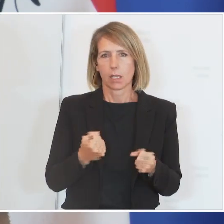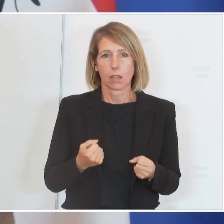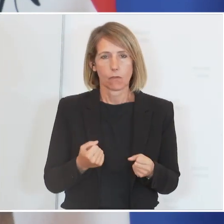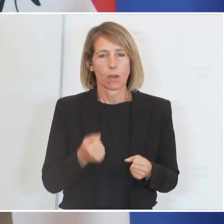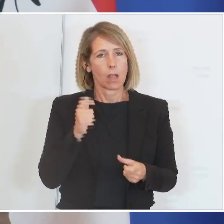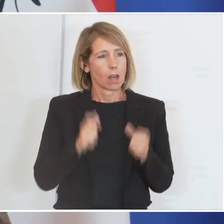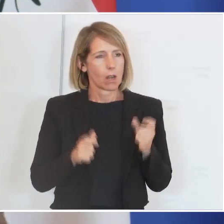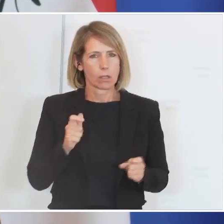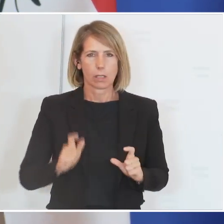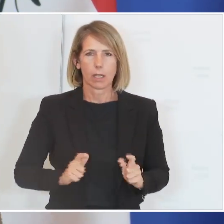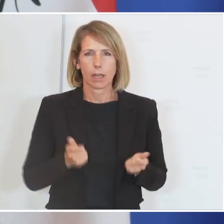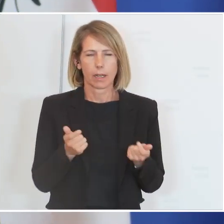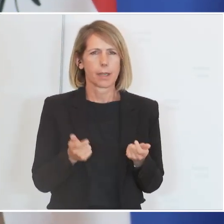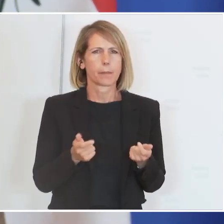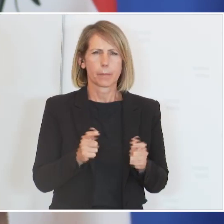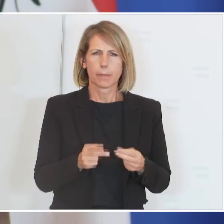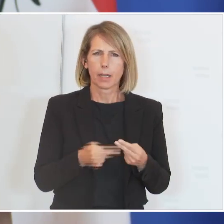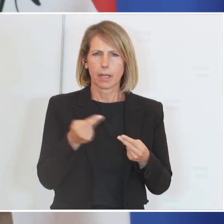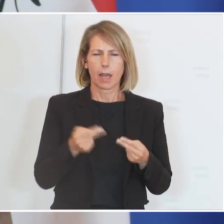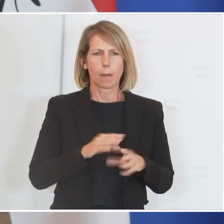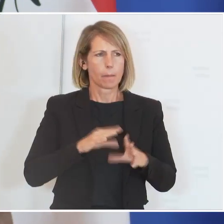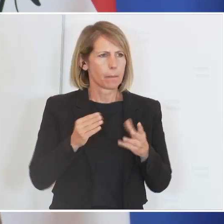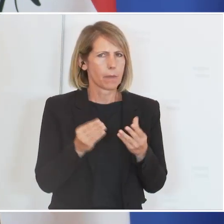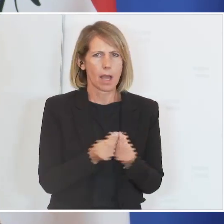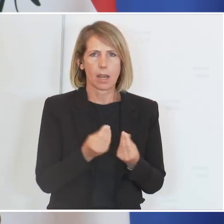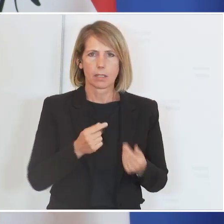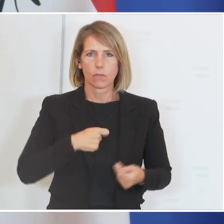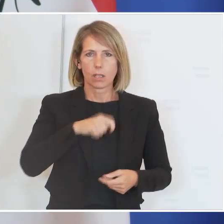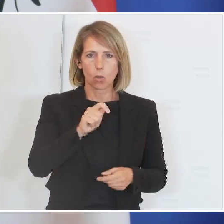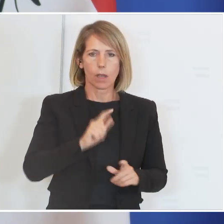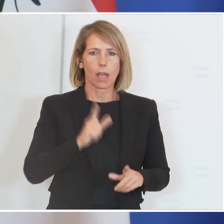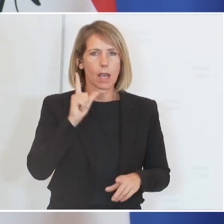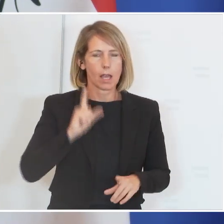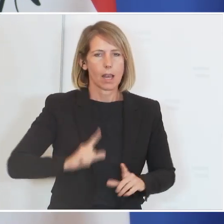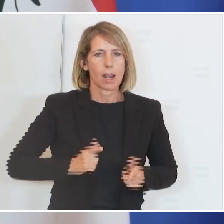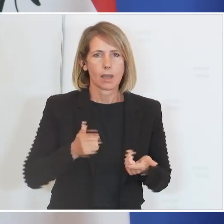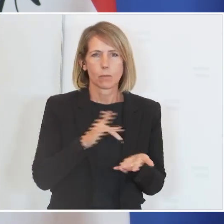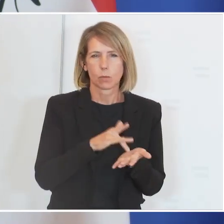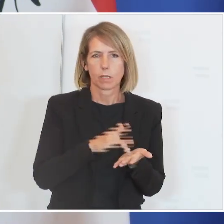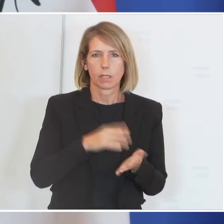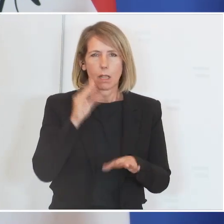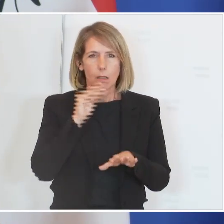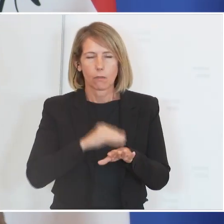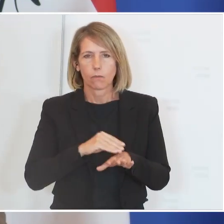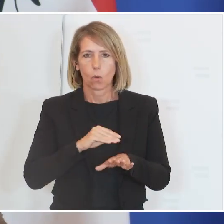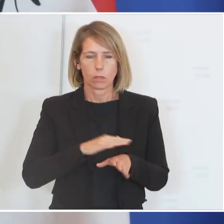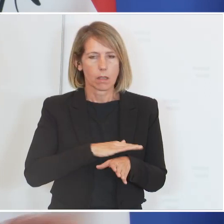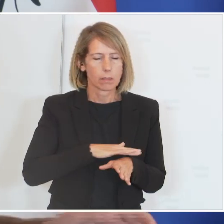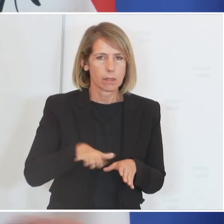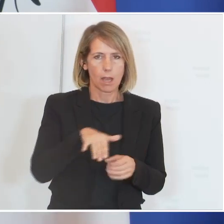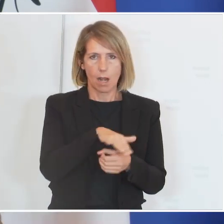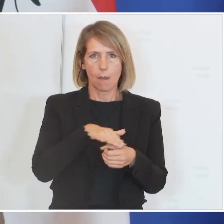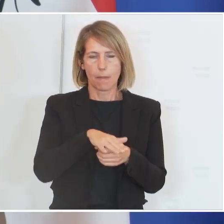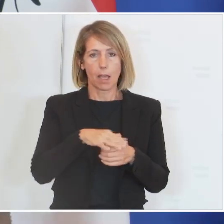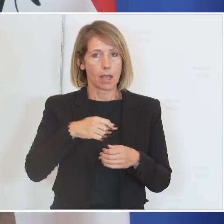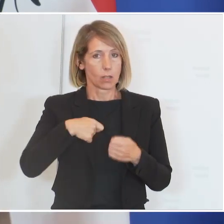Bedrängnis geraten. Es wird alles teurer, die Energie, Lebensmittel, Wohnen. Die Preise sind in all diesen Bereichen gestiegen und wir haben bereits im